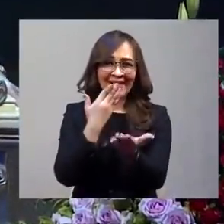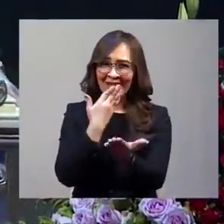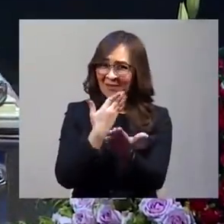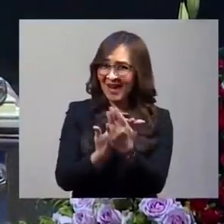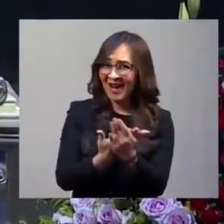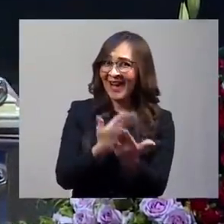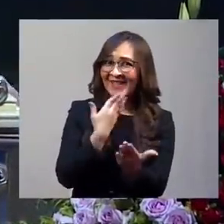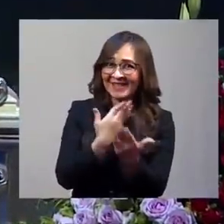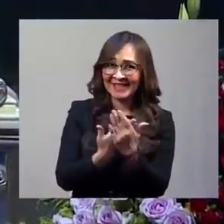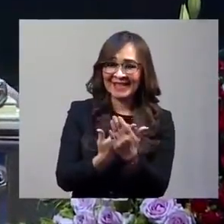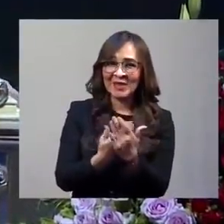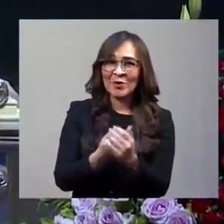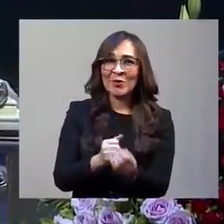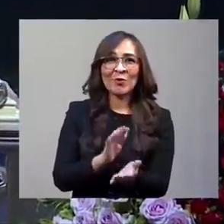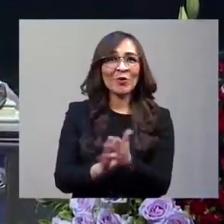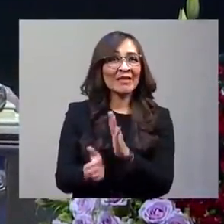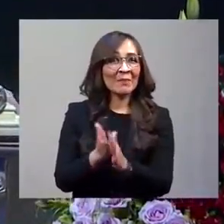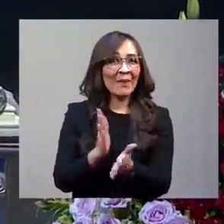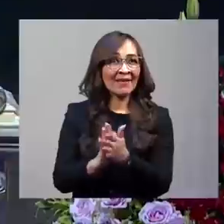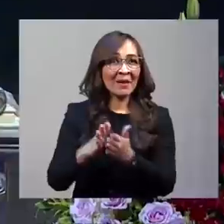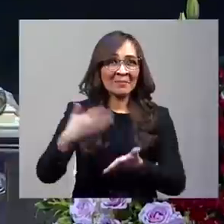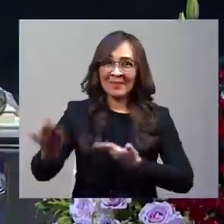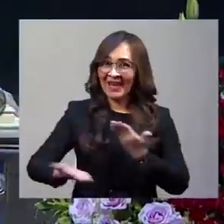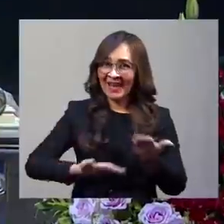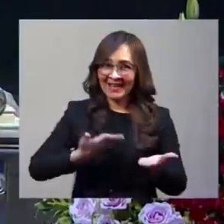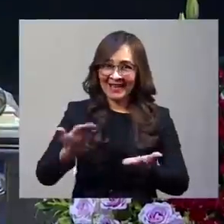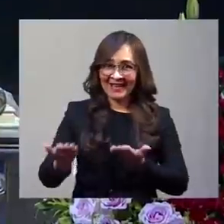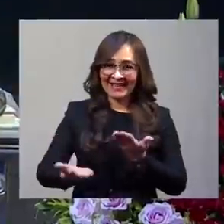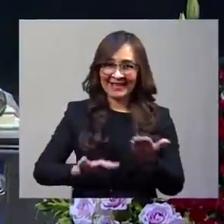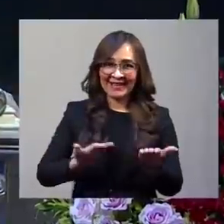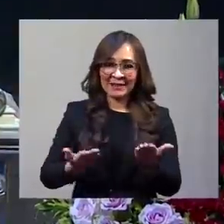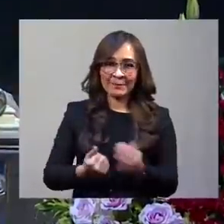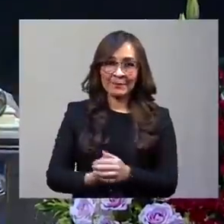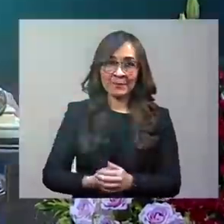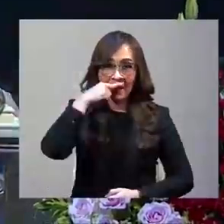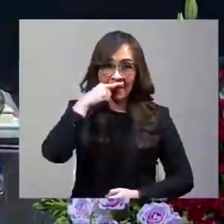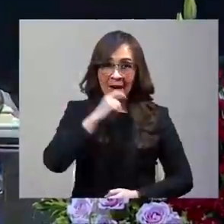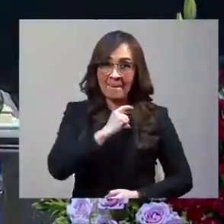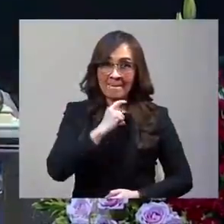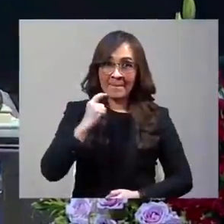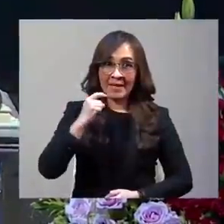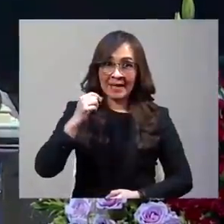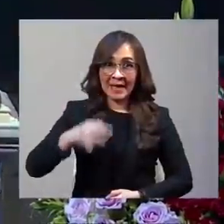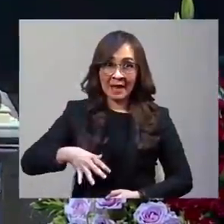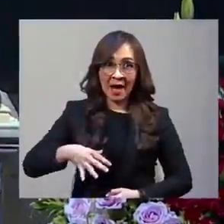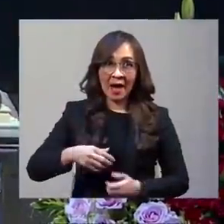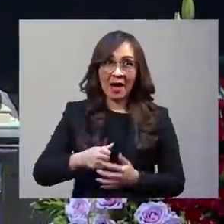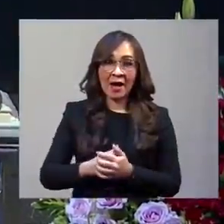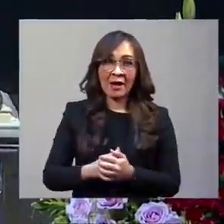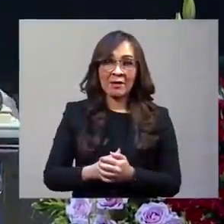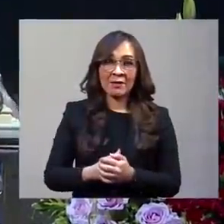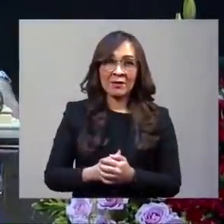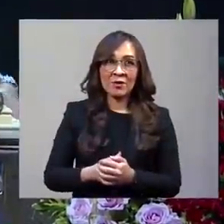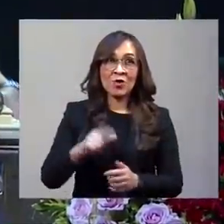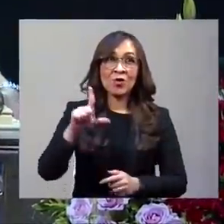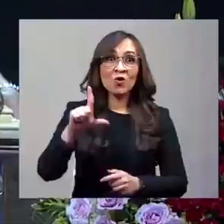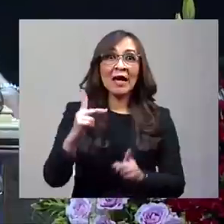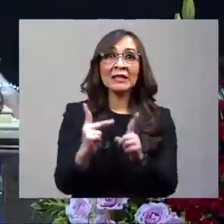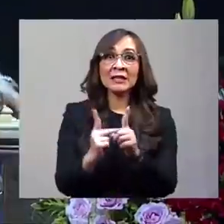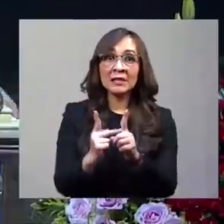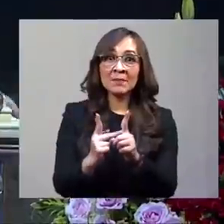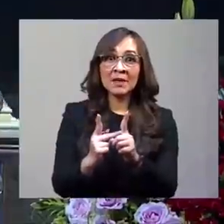kesempatan untuk saya melayani hambanya Bapak Pendeta Lukas. yang mengundang saya untuk